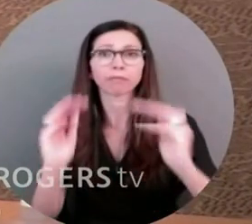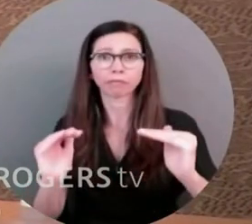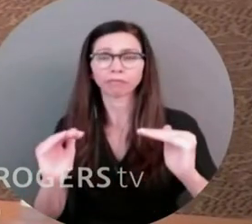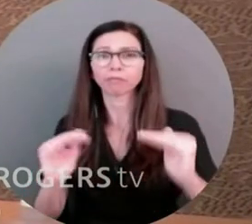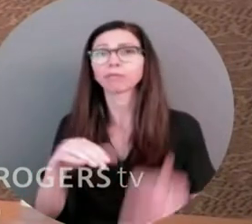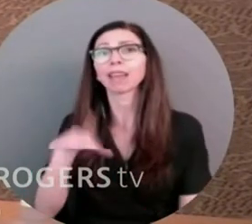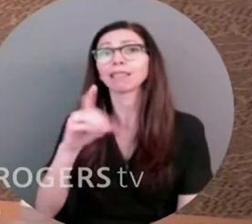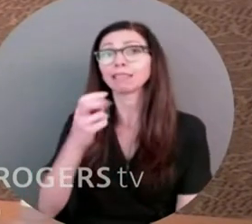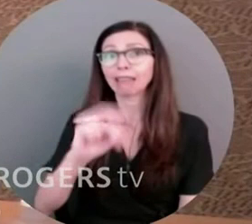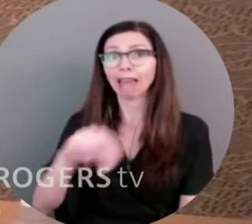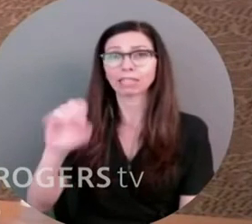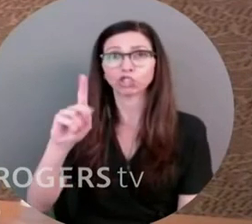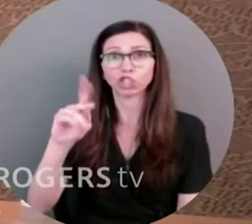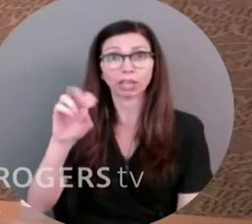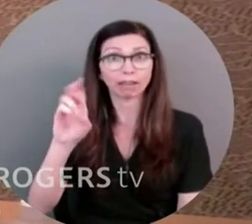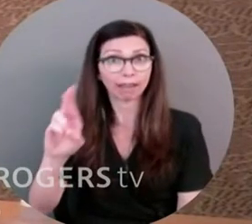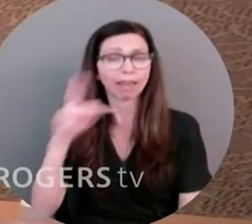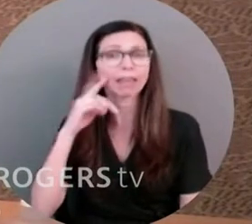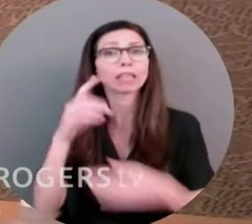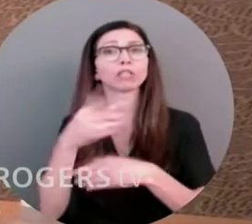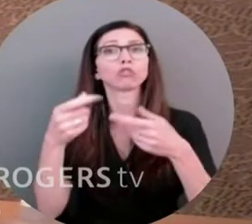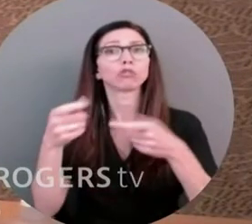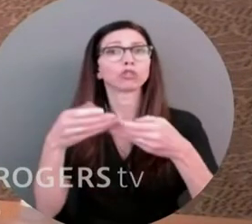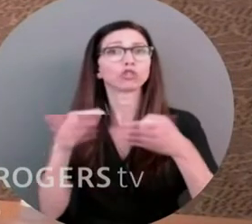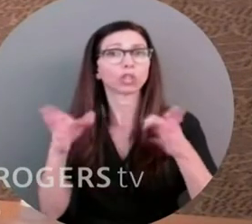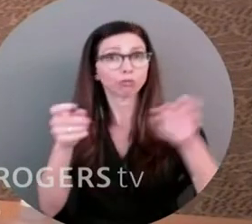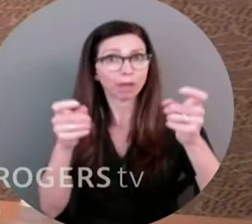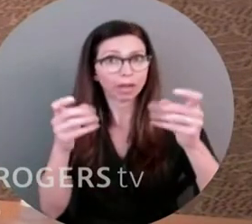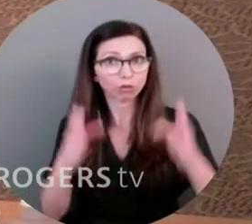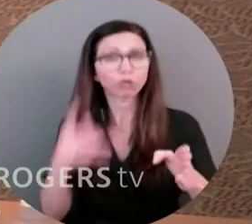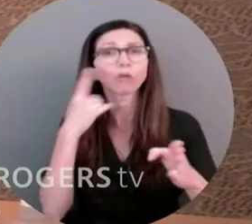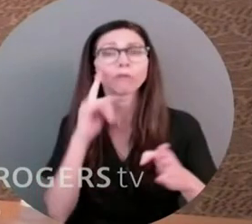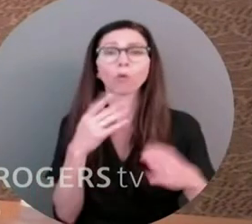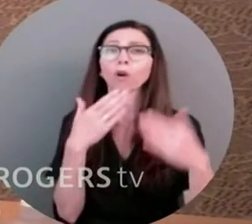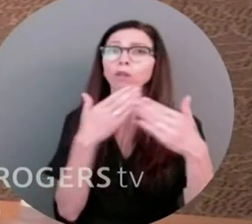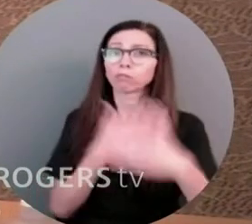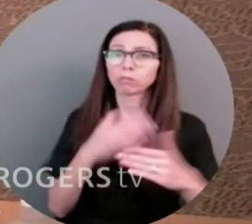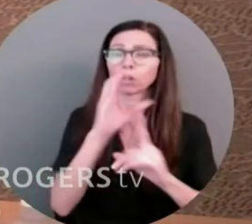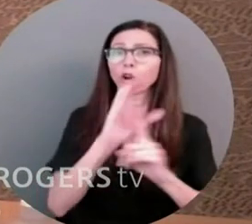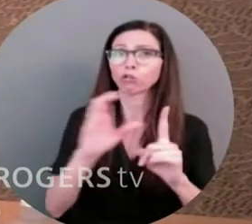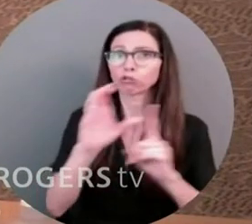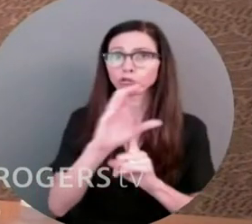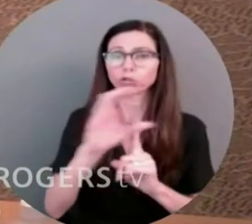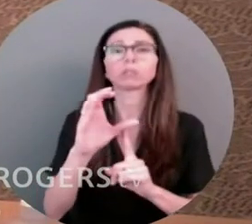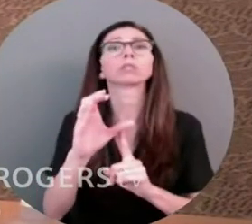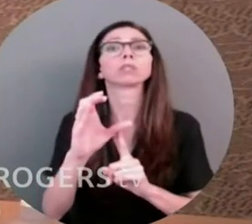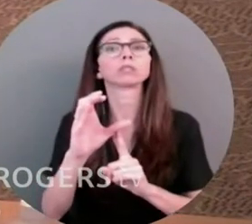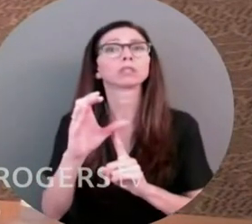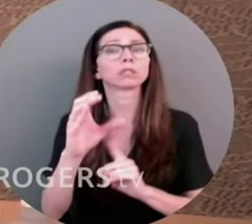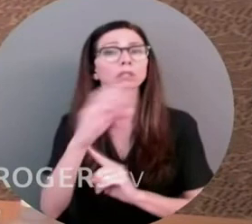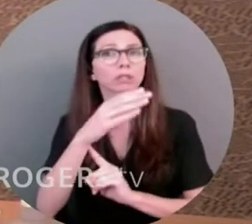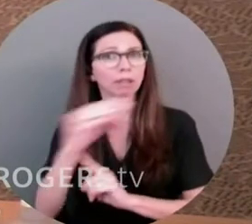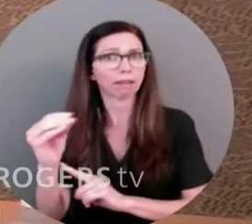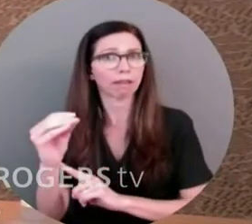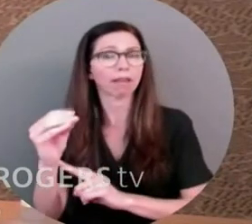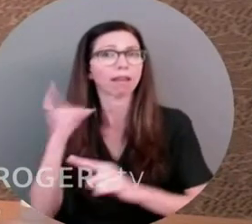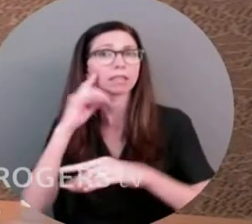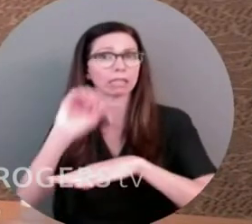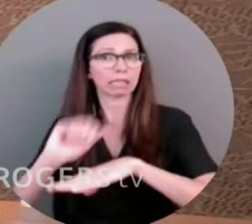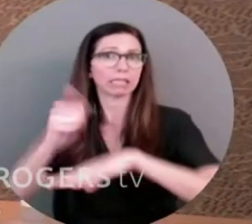General Manager, Recreation, Cultural and Facility Services, Directeur général des loisirs, de la culture et des installations.